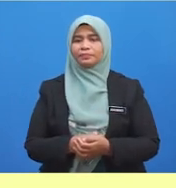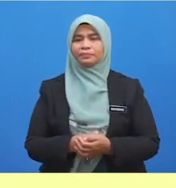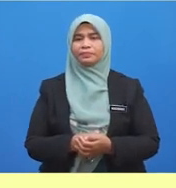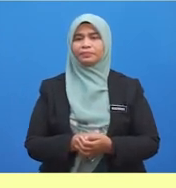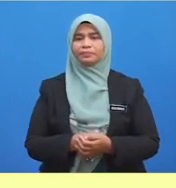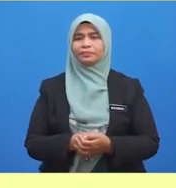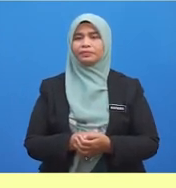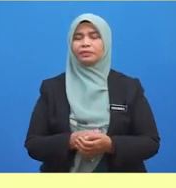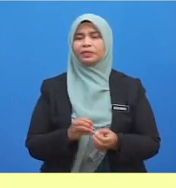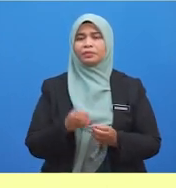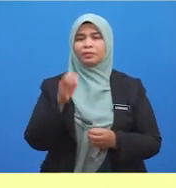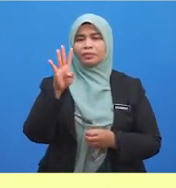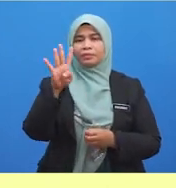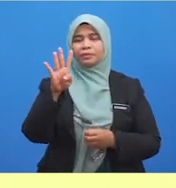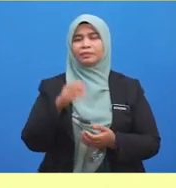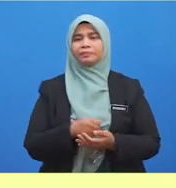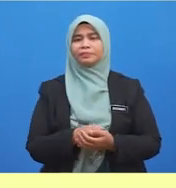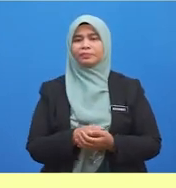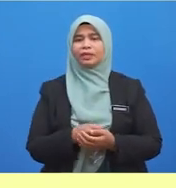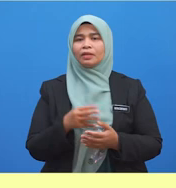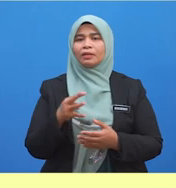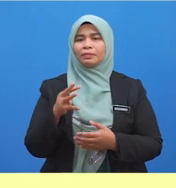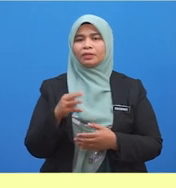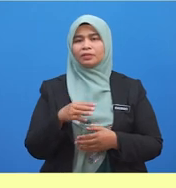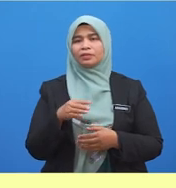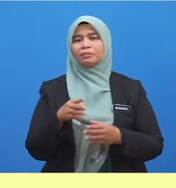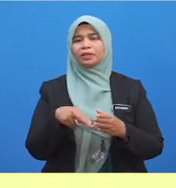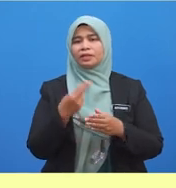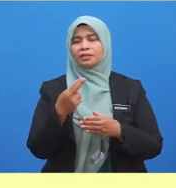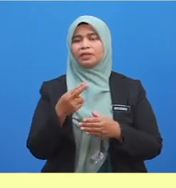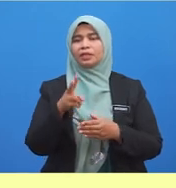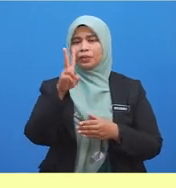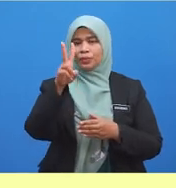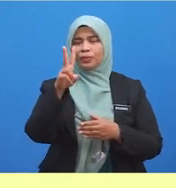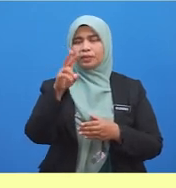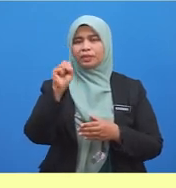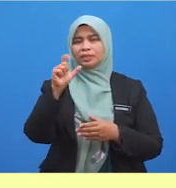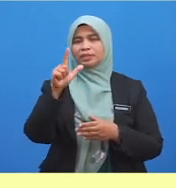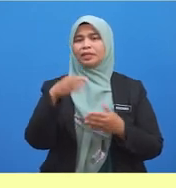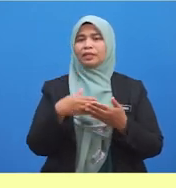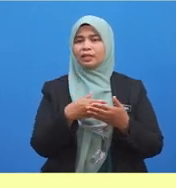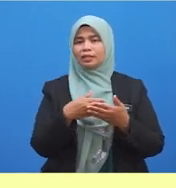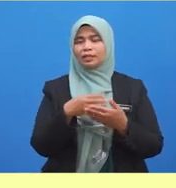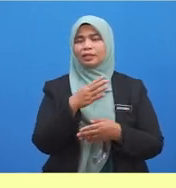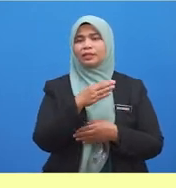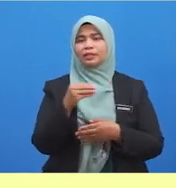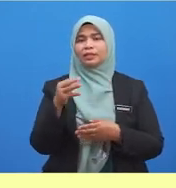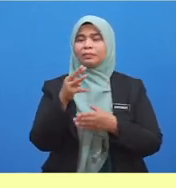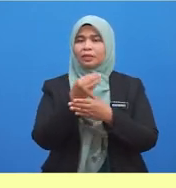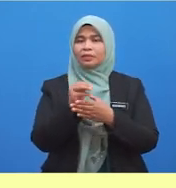proses pembahagian sel. Keempat, mitosis menghasilkan dua sel